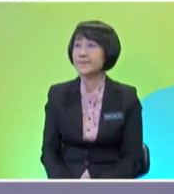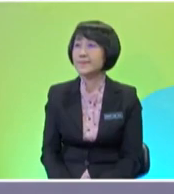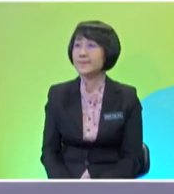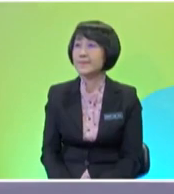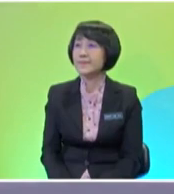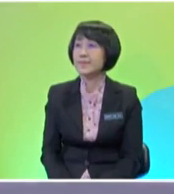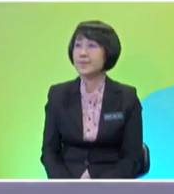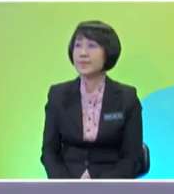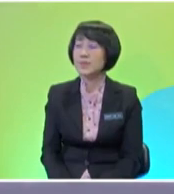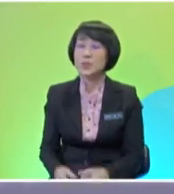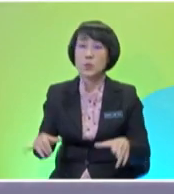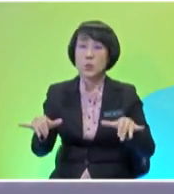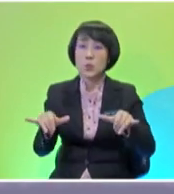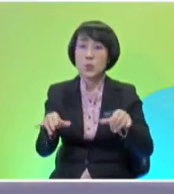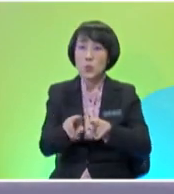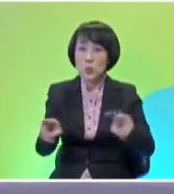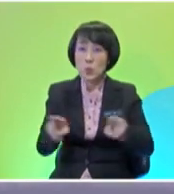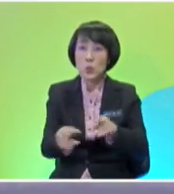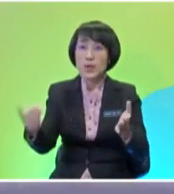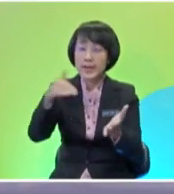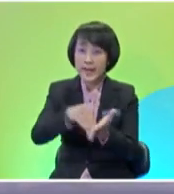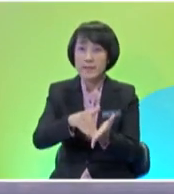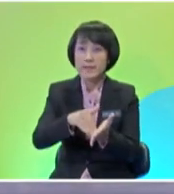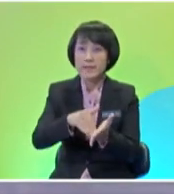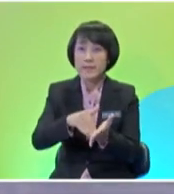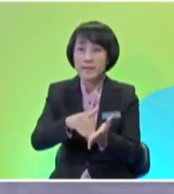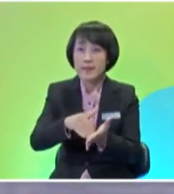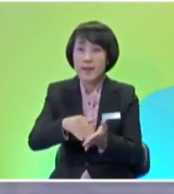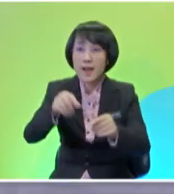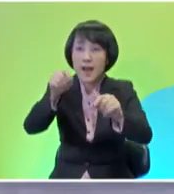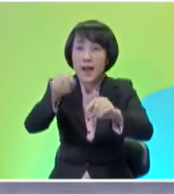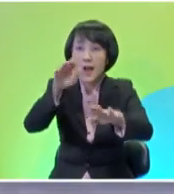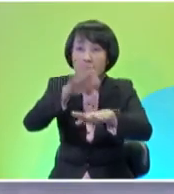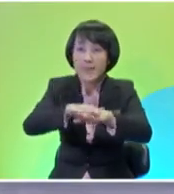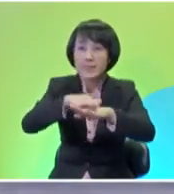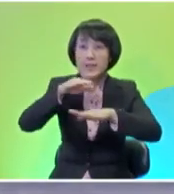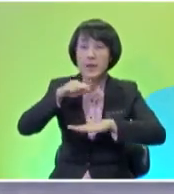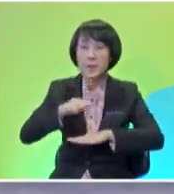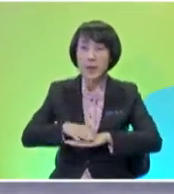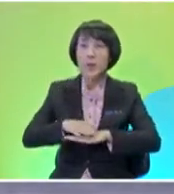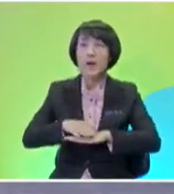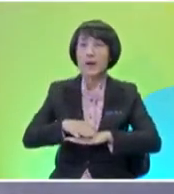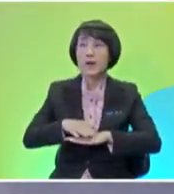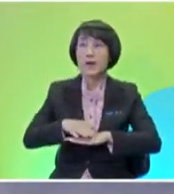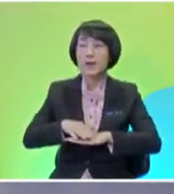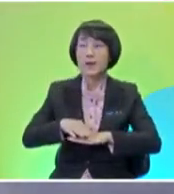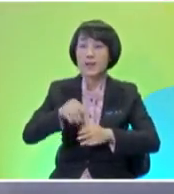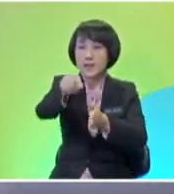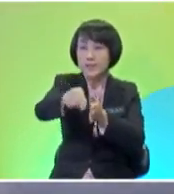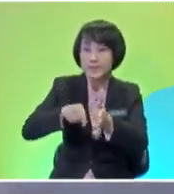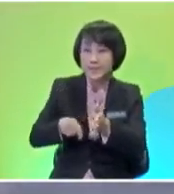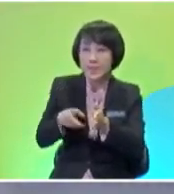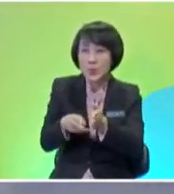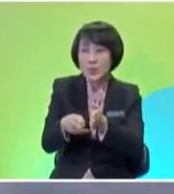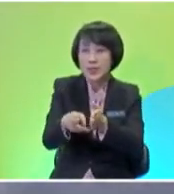semula. Okey, okay. Atas dan bawah macam tadi. Okey, untuk luruskan semula sajalah. Okey, pastikan dia lurus semula. Itu saja. Itu saja kan. Macam kita tadi.